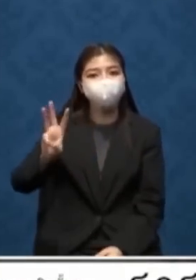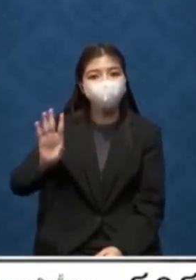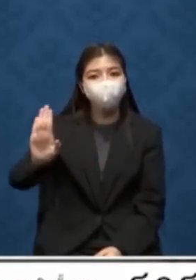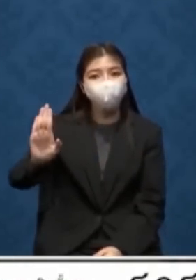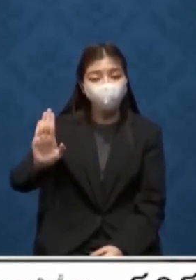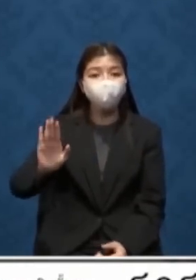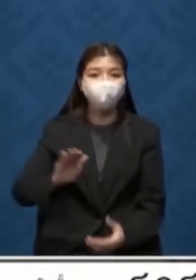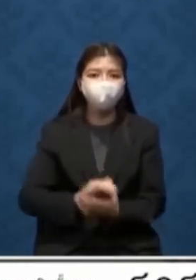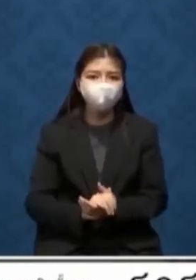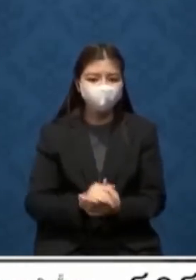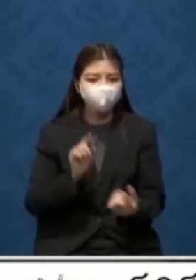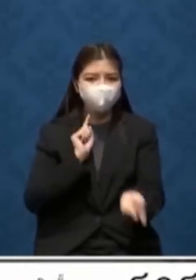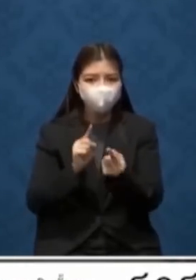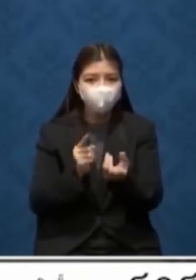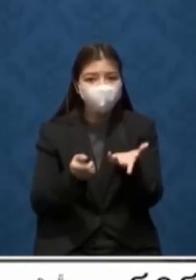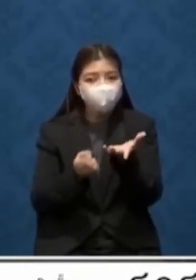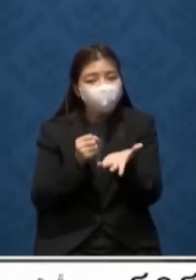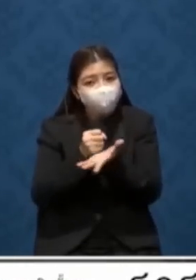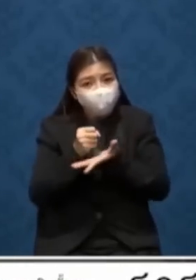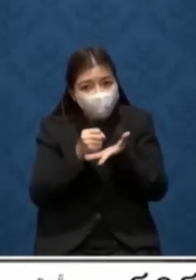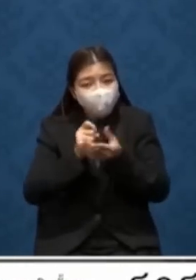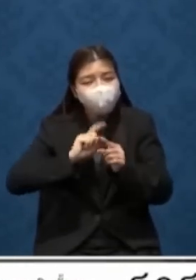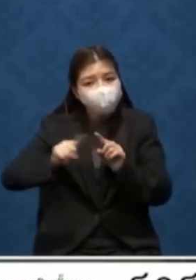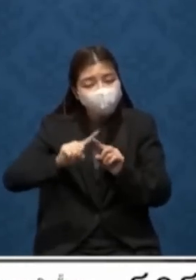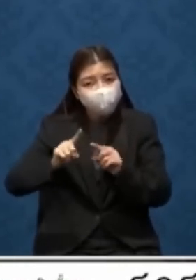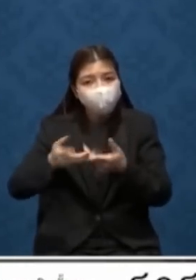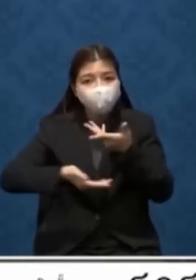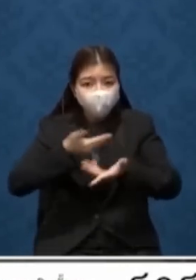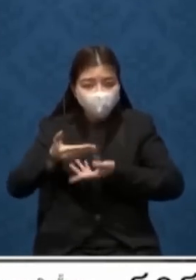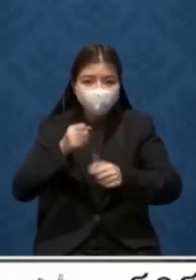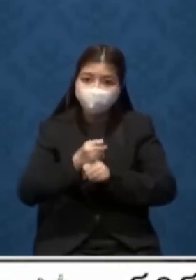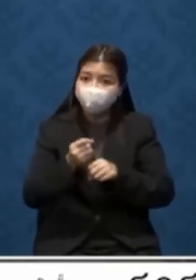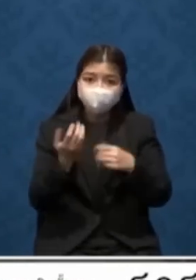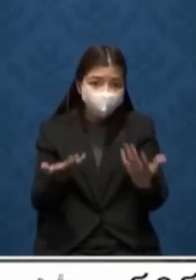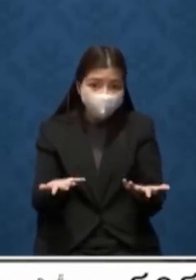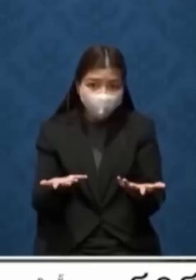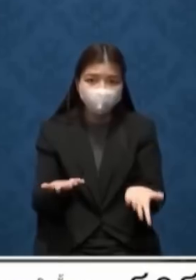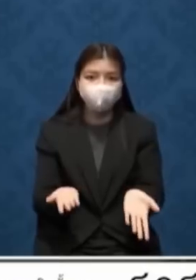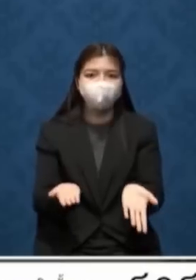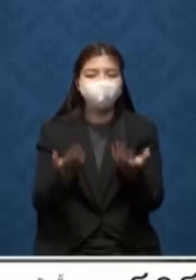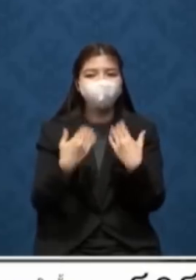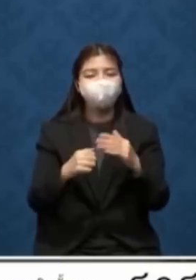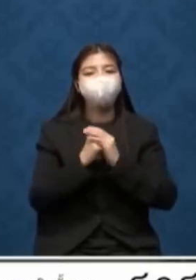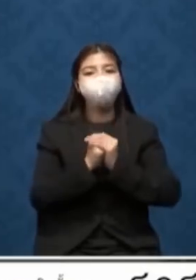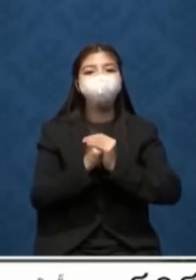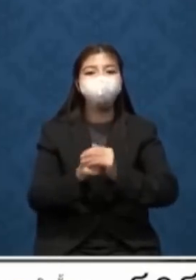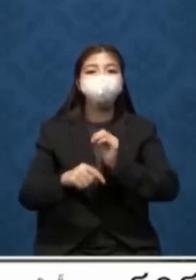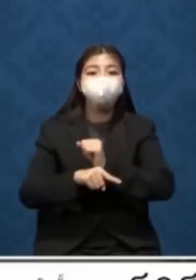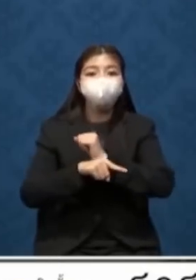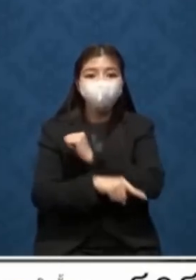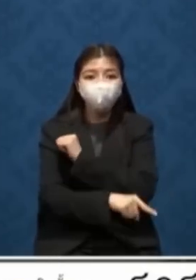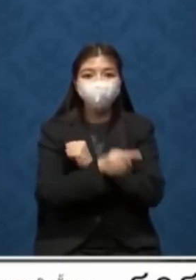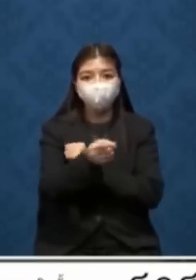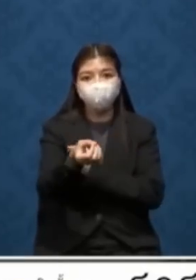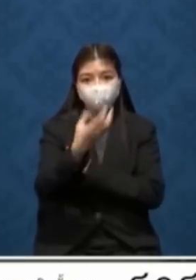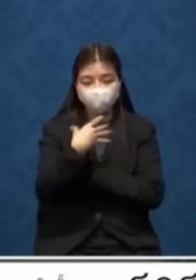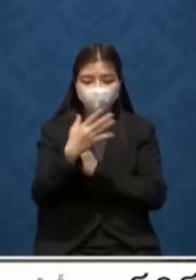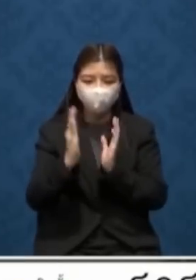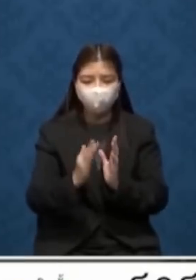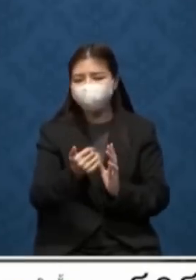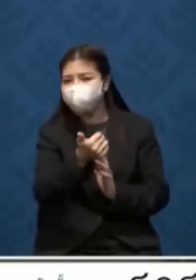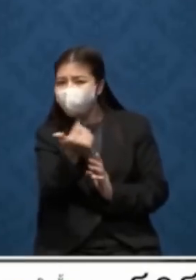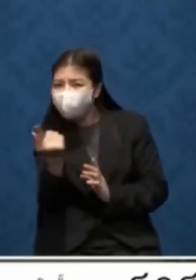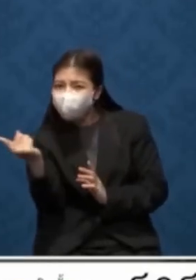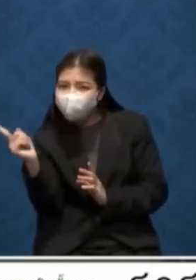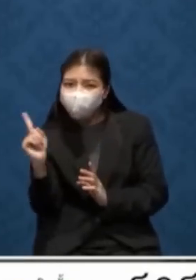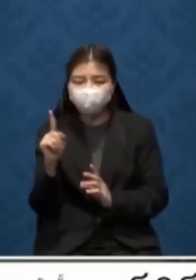จจะมาจากการค้ายาเสพติดท่านจะทำอย่างไรต่อไปในกรณีของตู้ห่าวครับที่ท่านอ้างว่าเกี่ยวข้องกับคนนั้นคนนี้